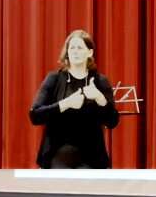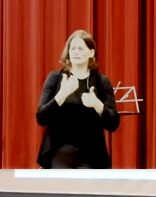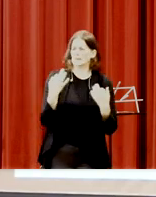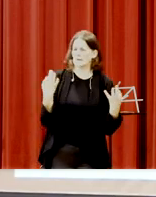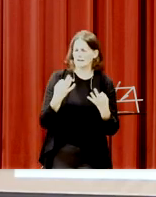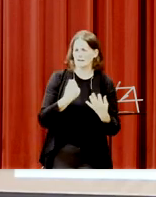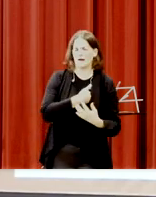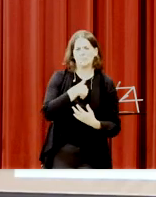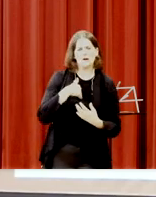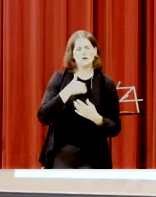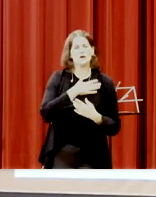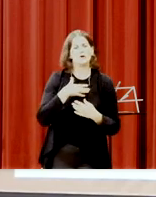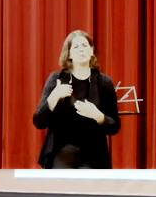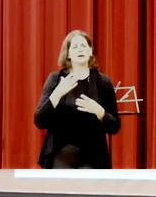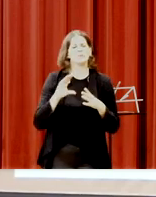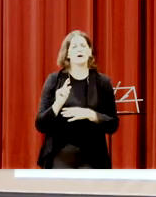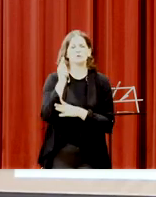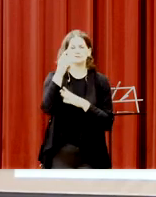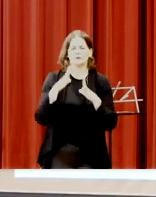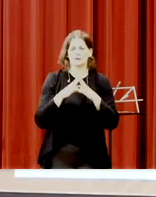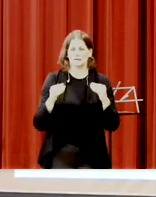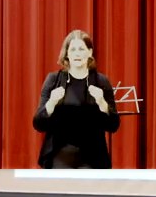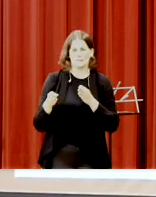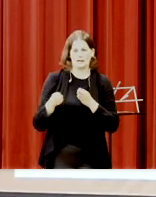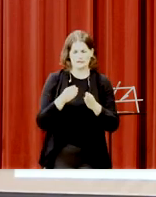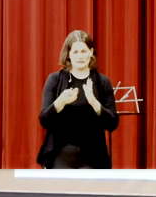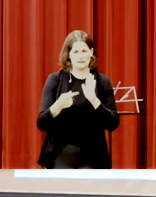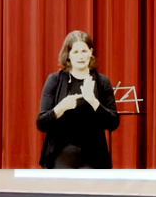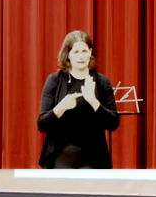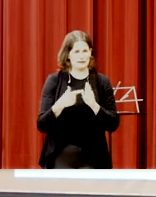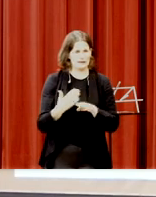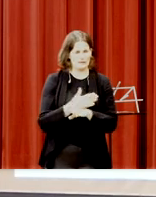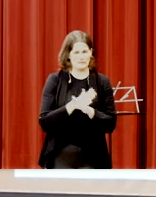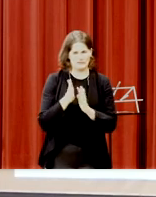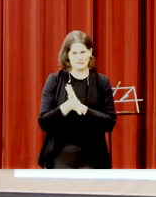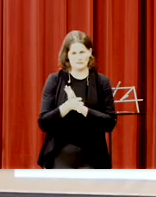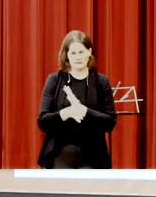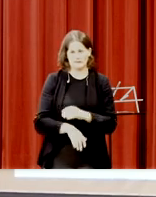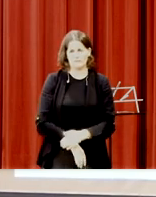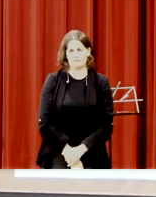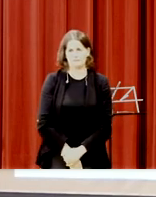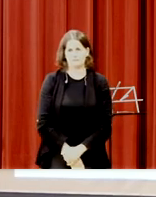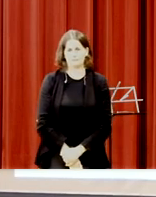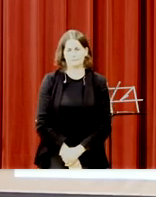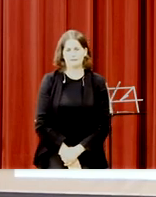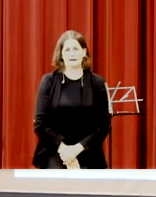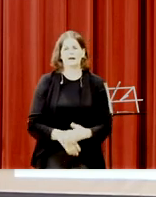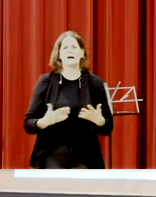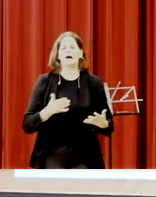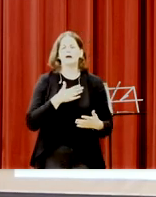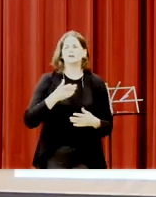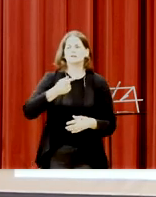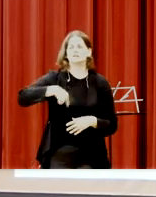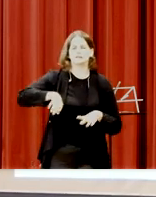nostre territori, entre molts altres, per exemple, es fa seu el gran repte de la descarbonització industrial. Som plenament coneixedors.